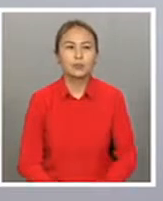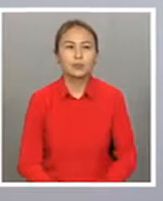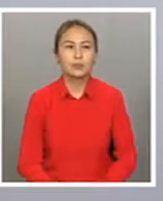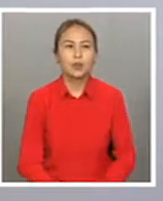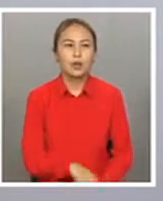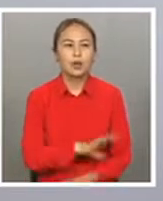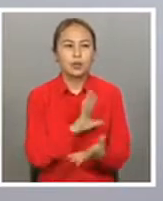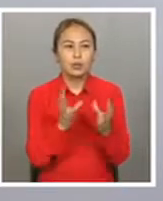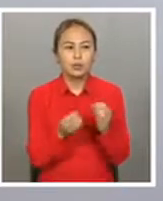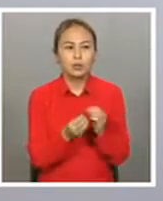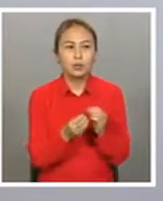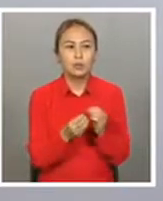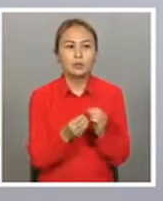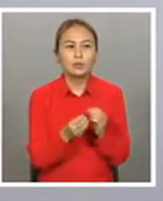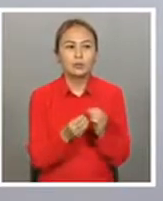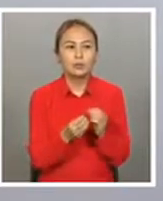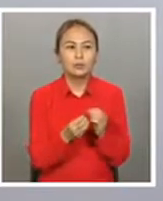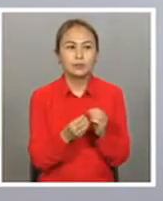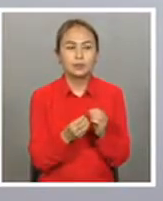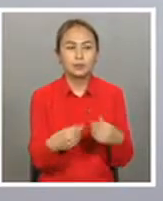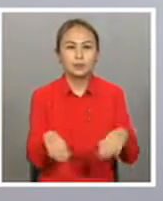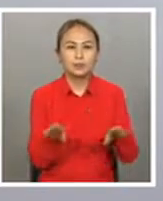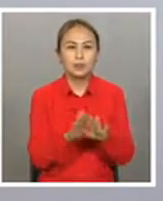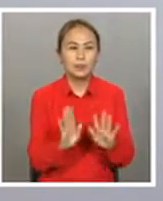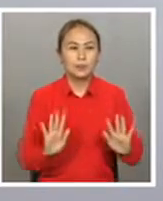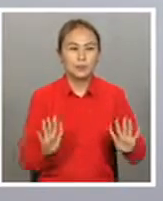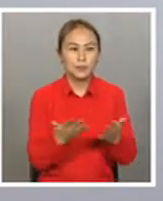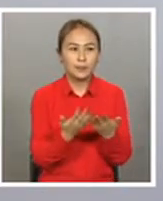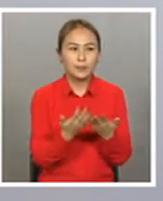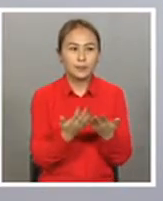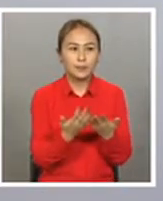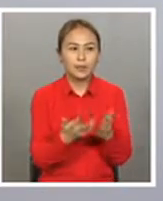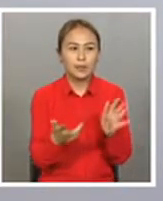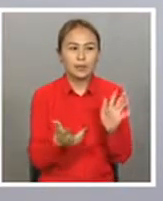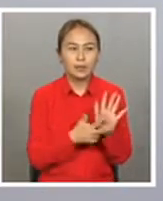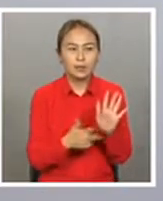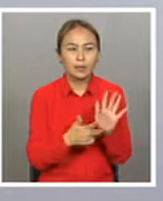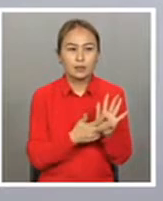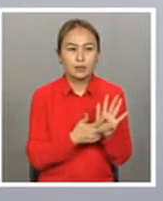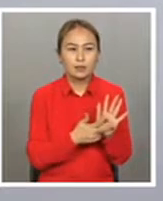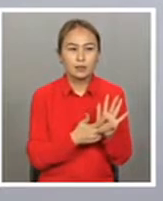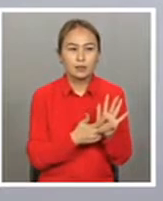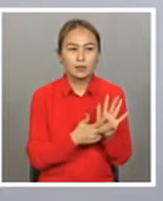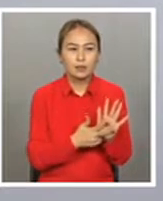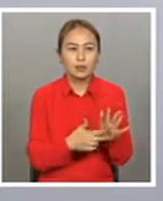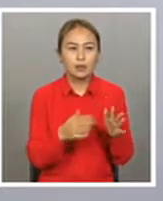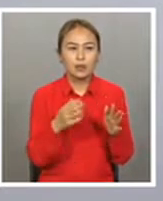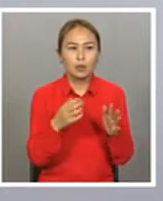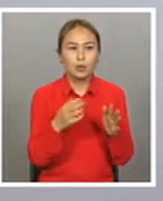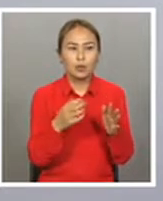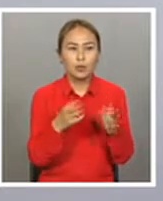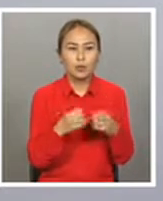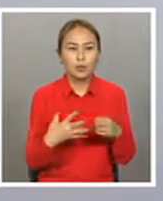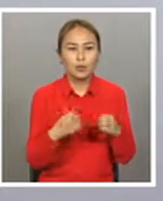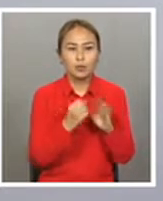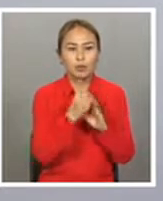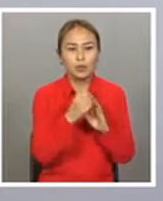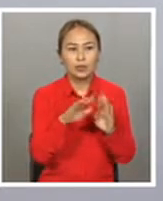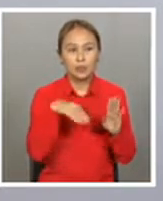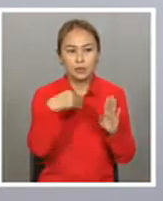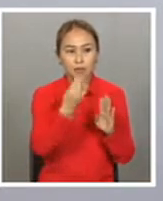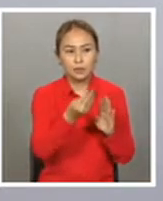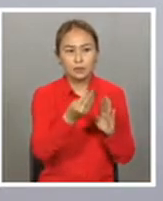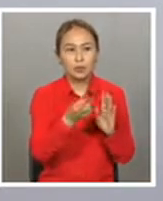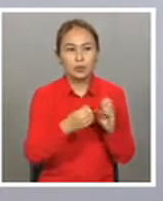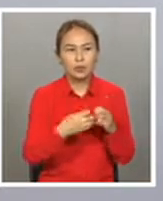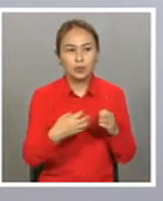балалар, бұндай жағдайда, мінекей, 8-ді 15-тен 11-ге беріп, ал